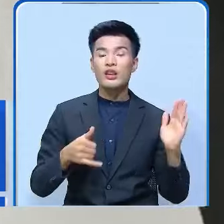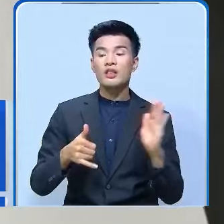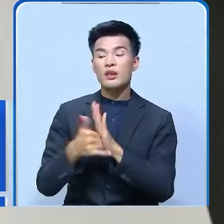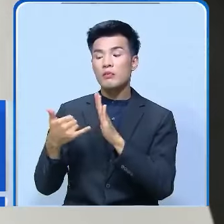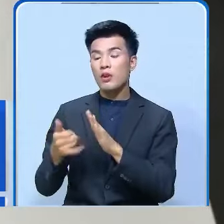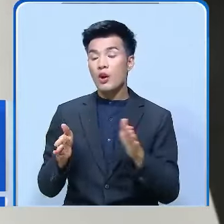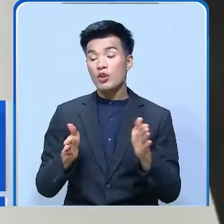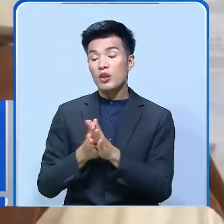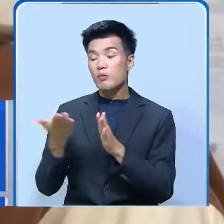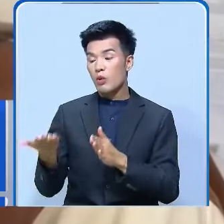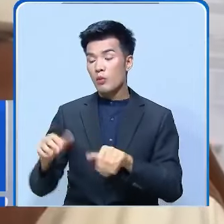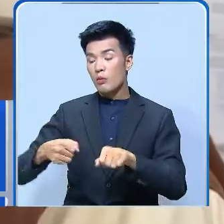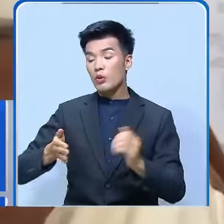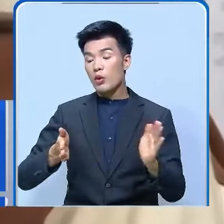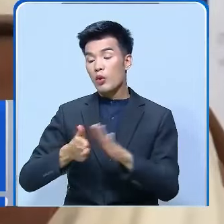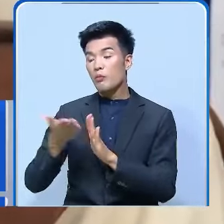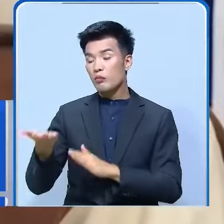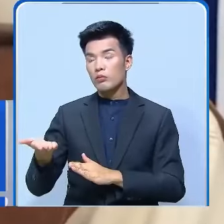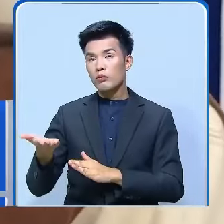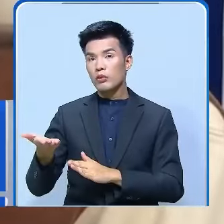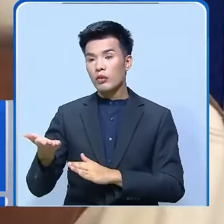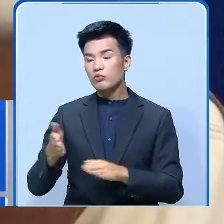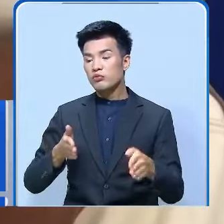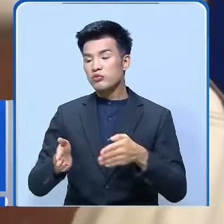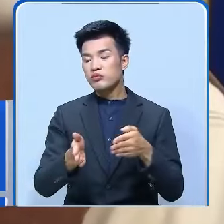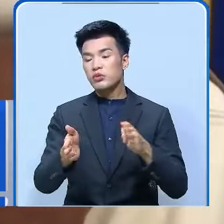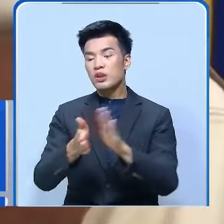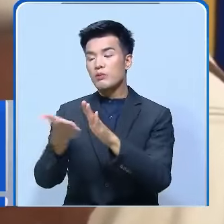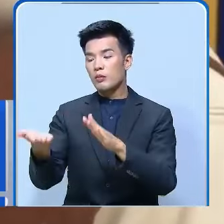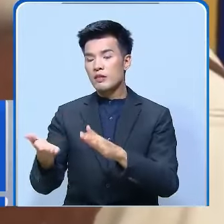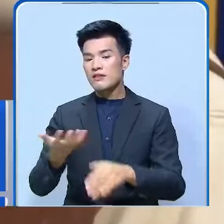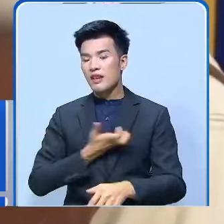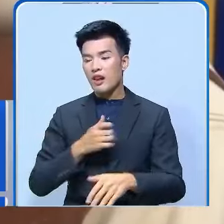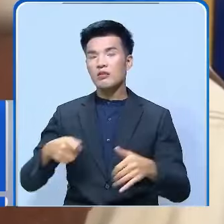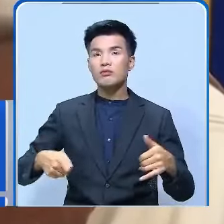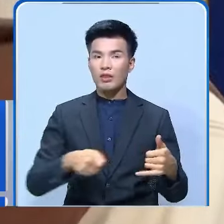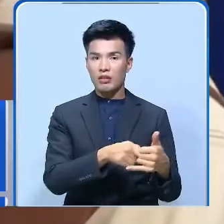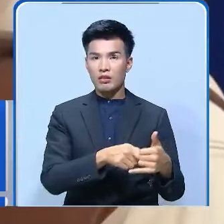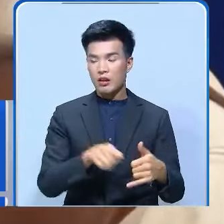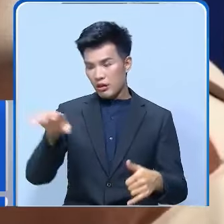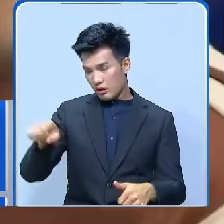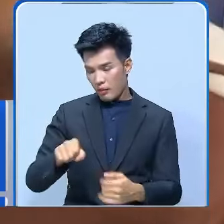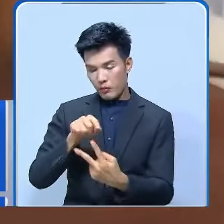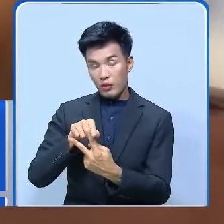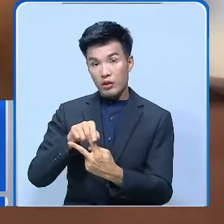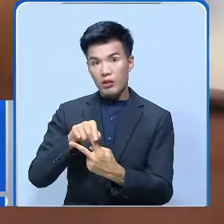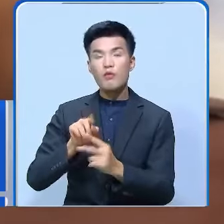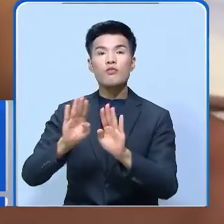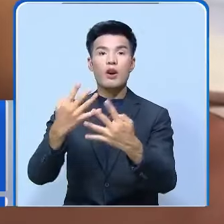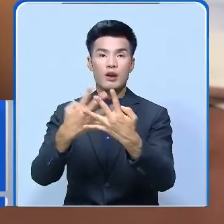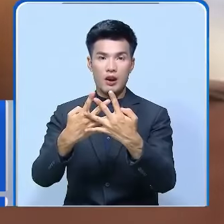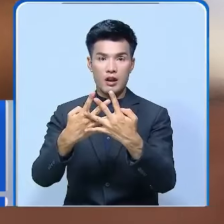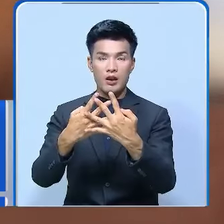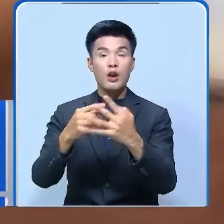จักรยานยนต์ล้มหลังจากที่ขี่รถเนี่ยไล่กันบนถนนเบื้องต้นตำรวจคุมตัวนายอาทิตย์อายุ18ปีไปฝากขังที่ศ